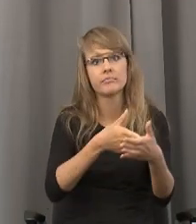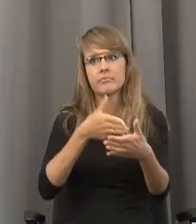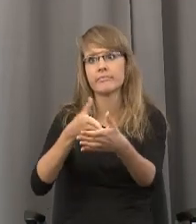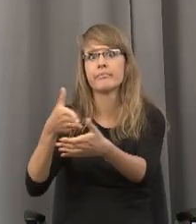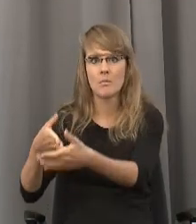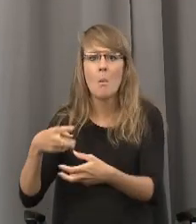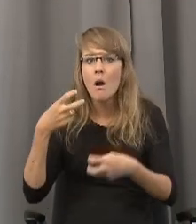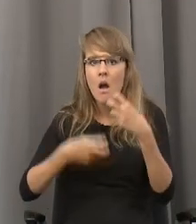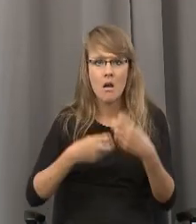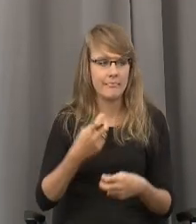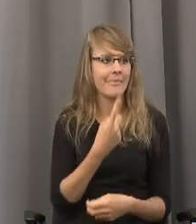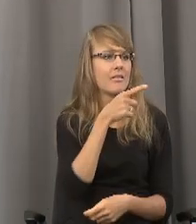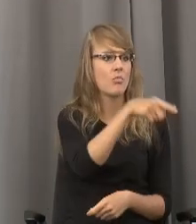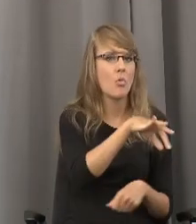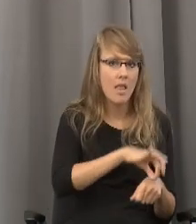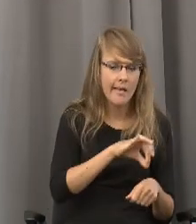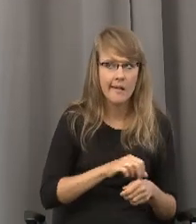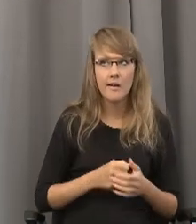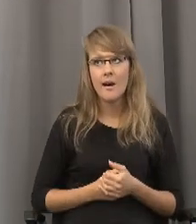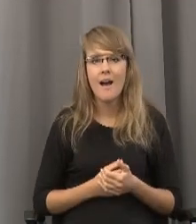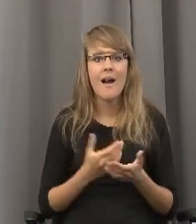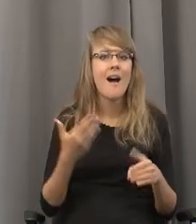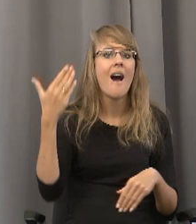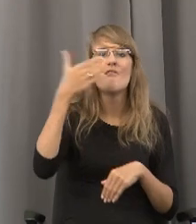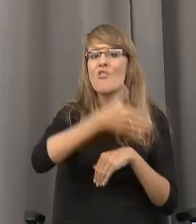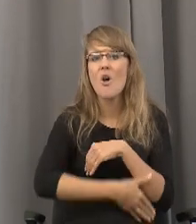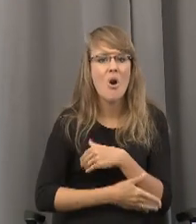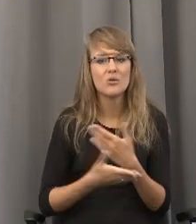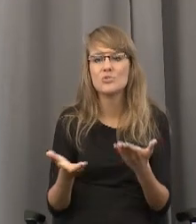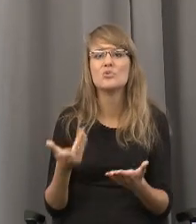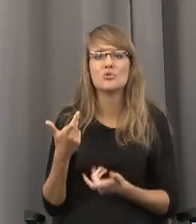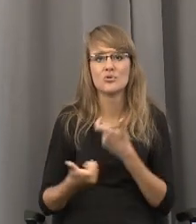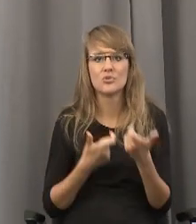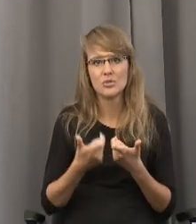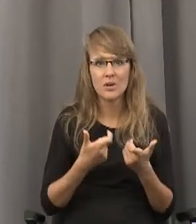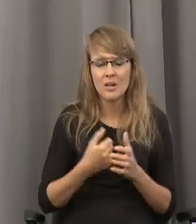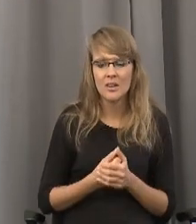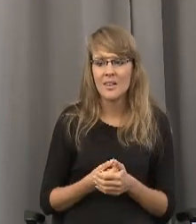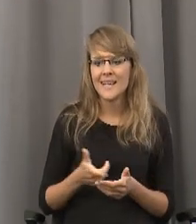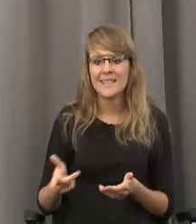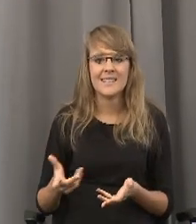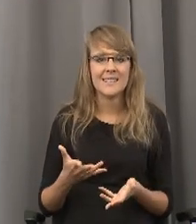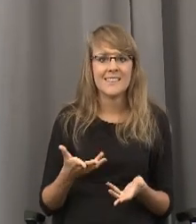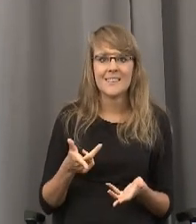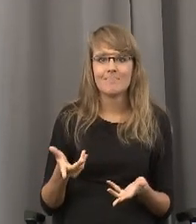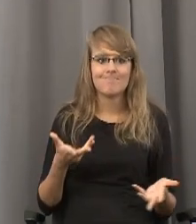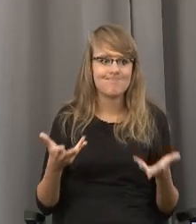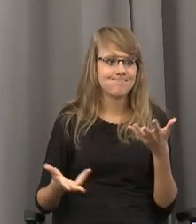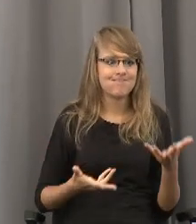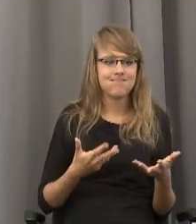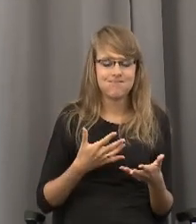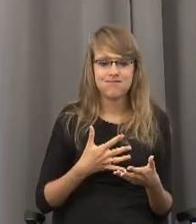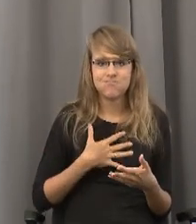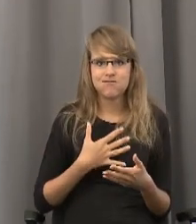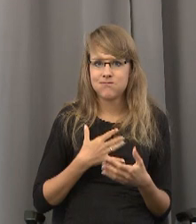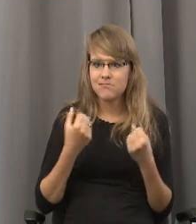u lekarza, ale to jest także oddanie w końcu, czy też trudna dla niego decyzja